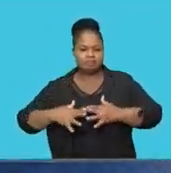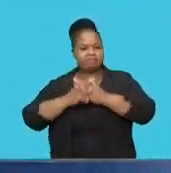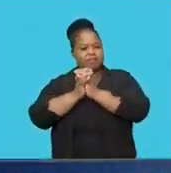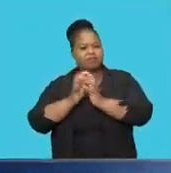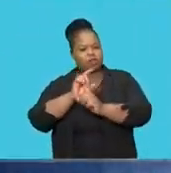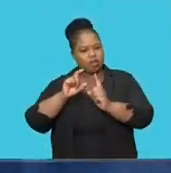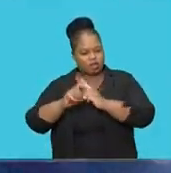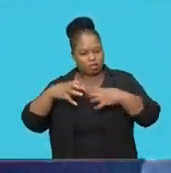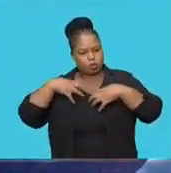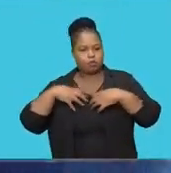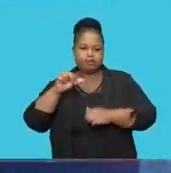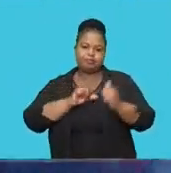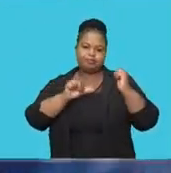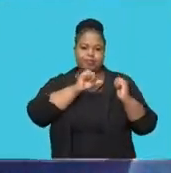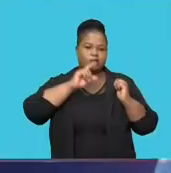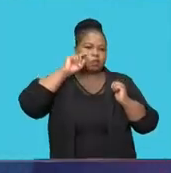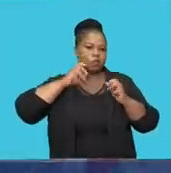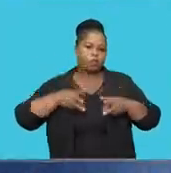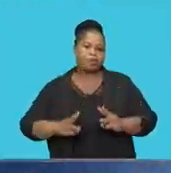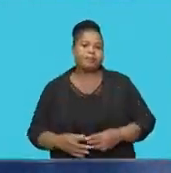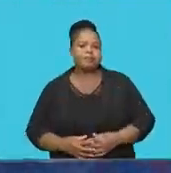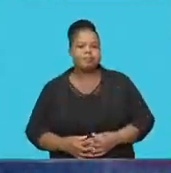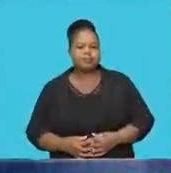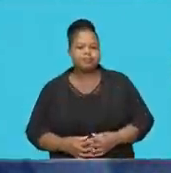sakhe akubuyelwe embo